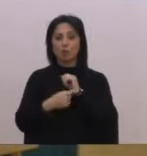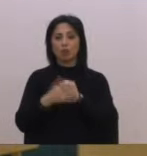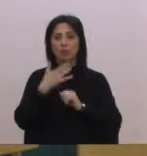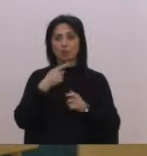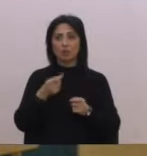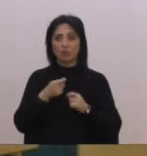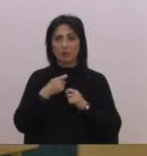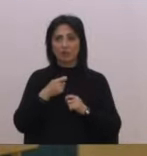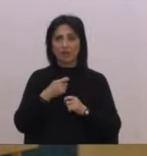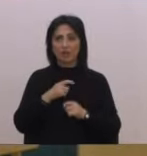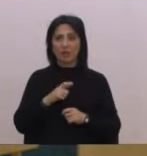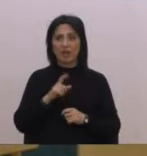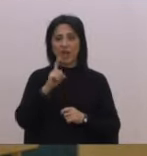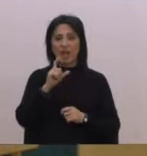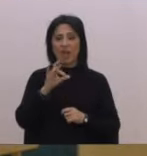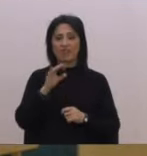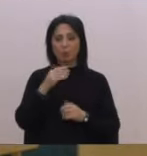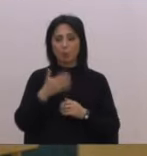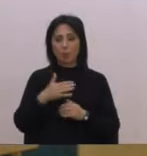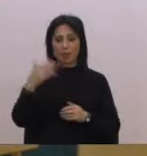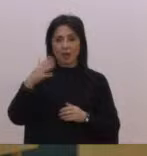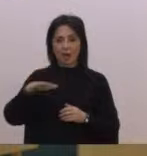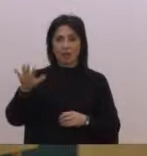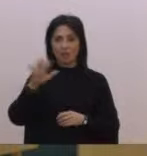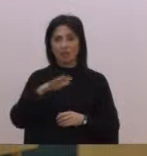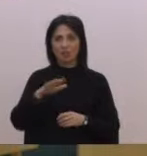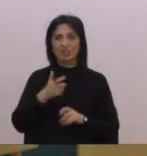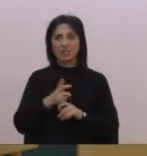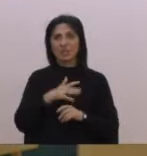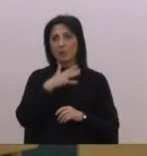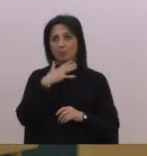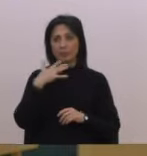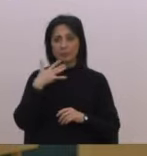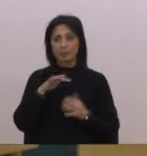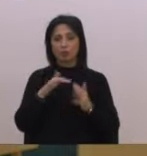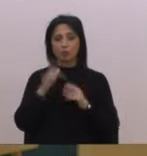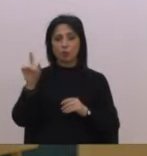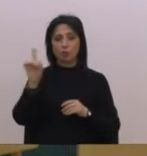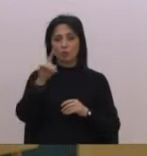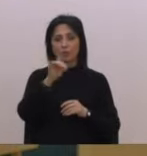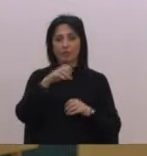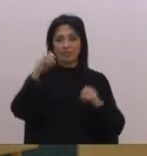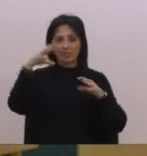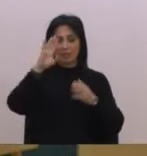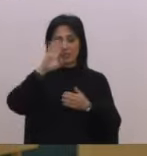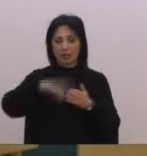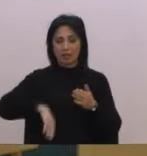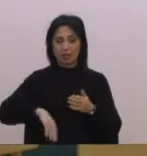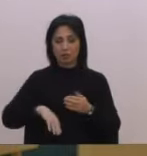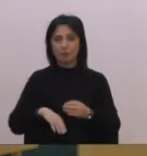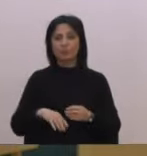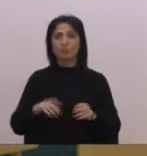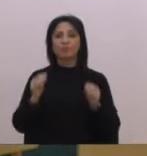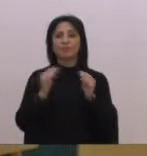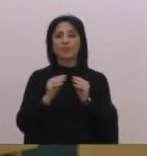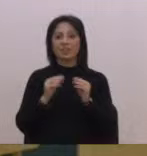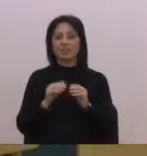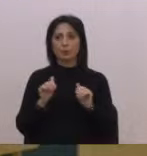მუნიციპალიტეტის, ხევსურეთის ხარეში ძალიან ბევრი სოფელია სინათლის გარეში, ისევე